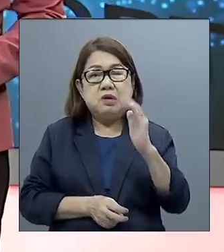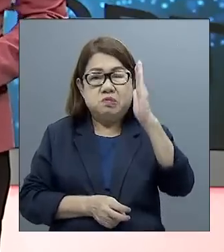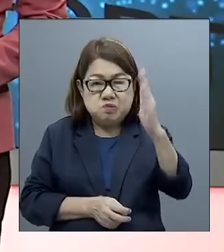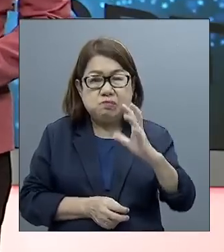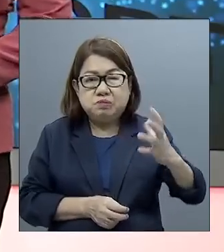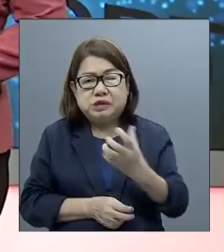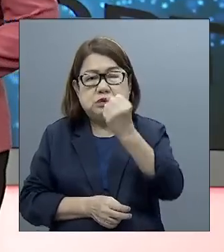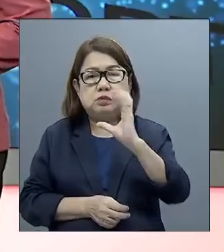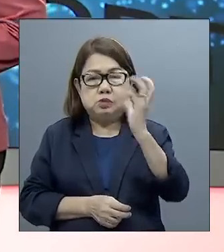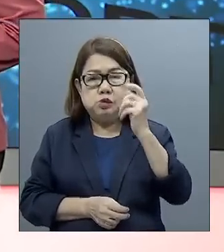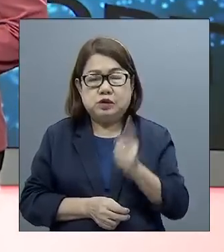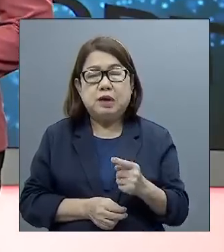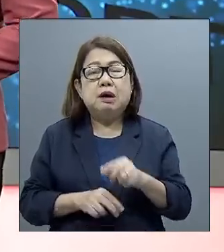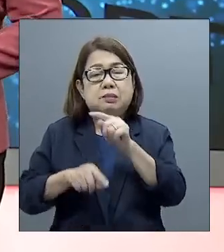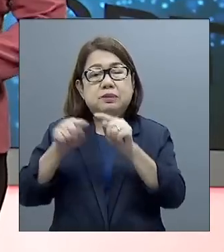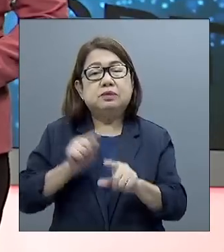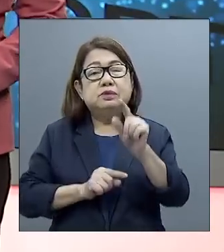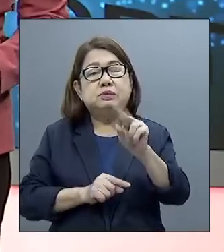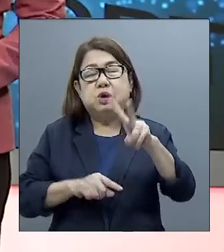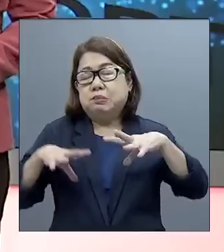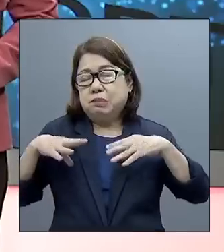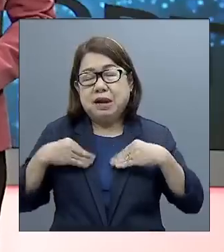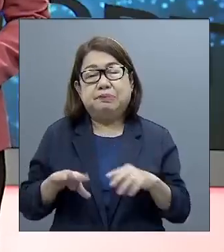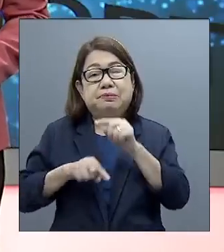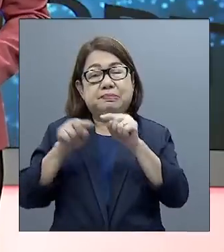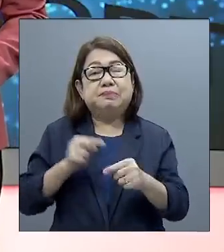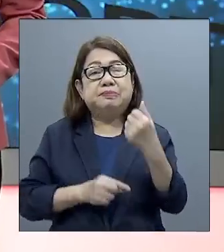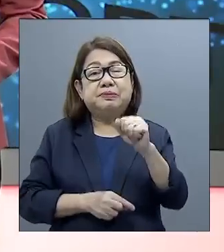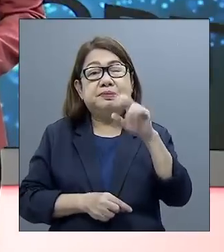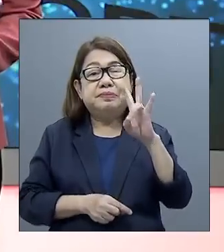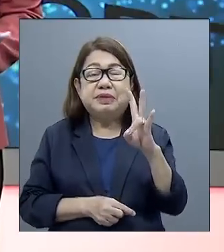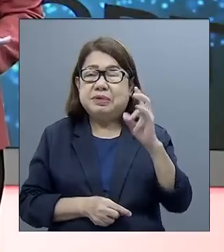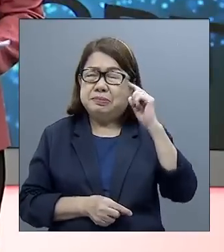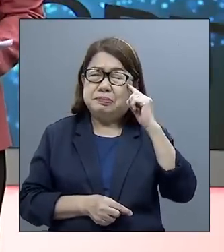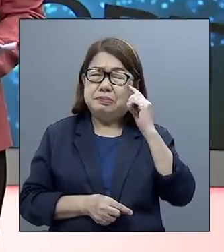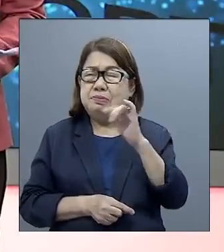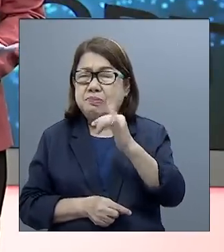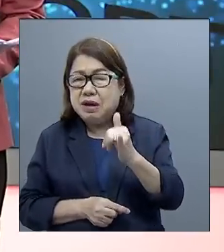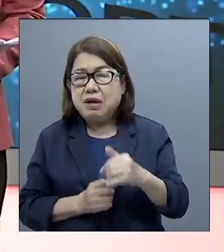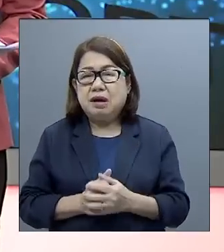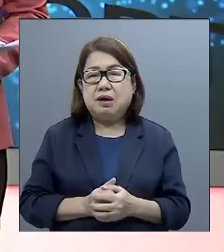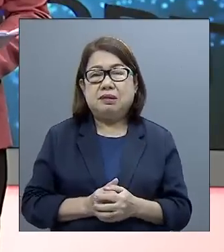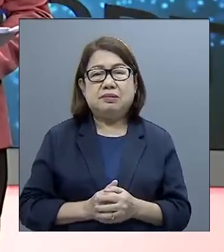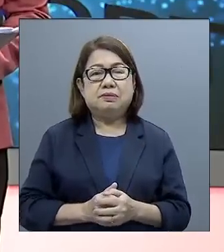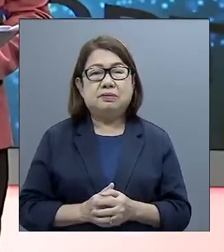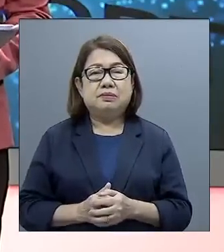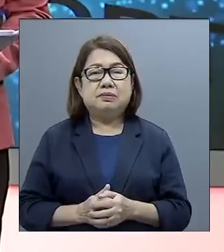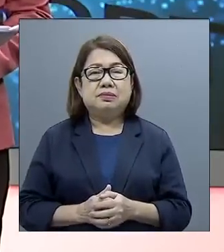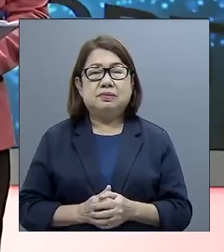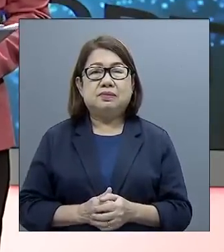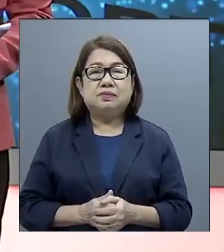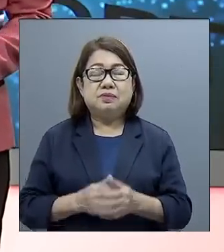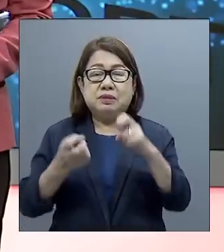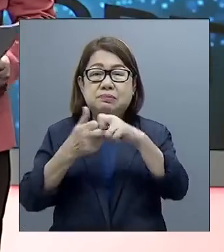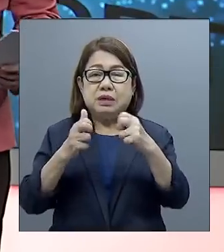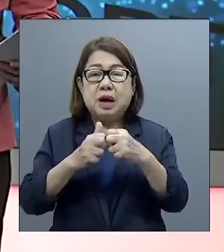าติร้อยละ22ไม่เห็นด้วยส่วนร้อยละ17บอกว่ายังไม่ค่อยแน่ใจในเรื่องนี้สักเท่าไหร่ค่ะแล้วก็ภัยคุกค